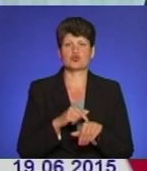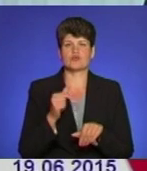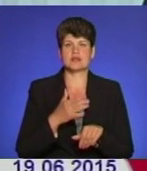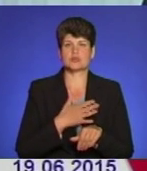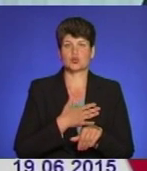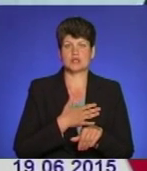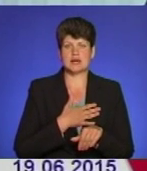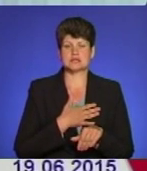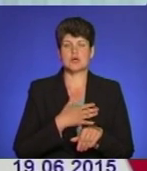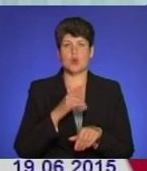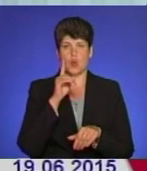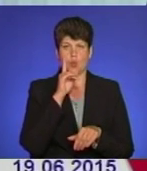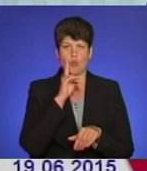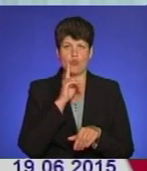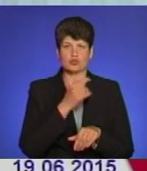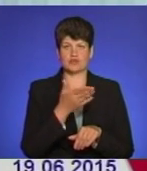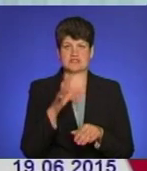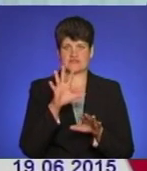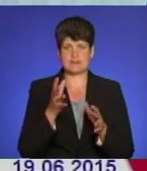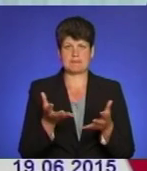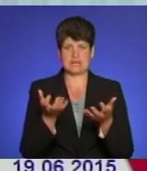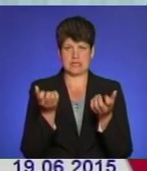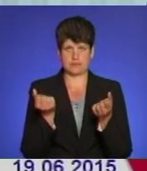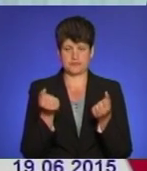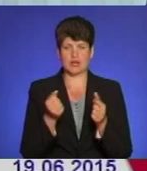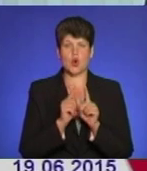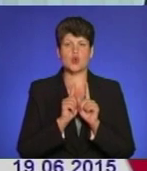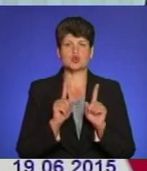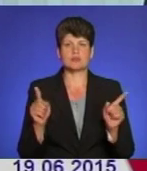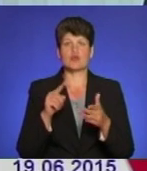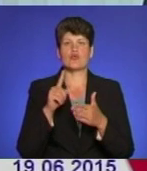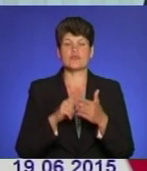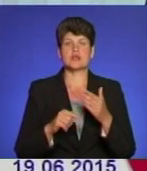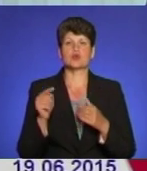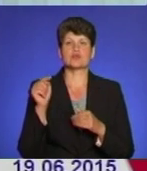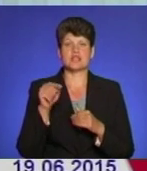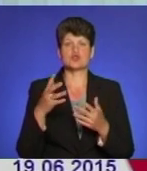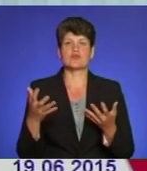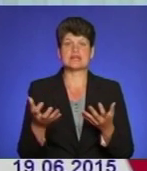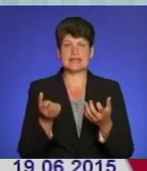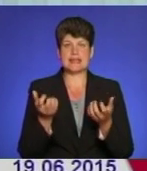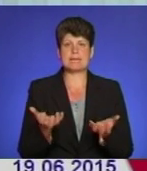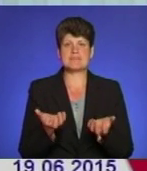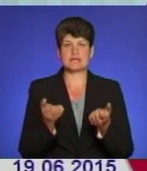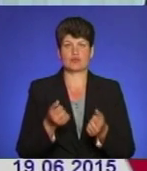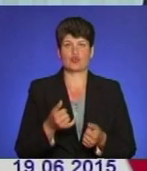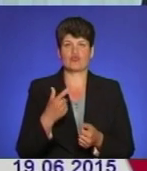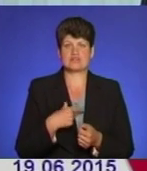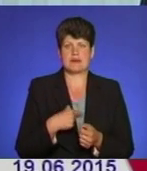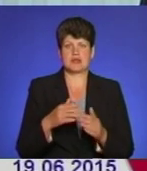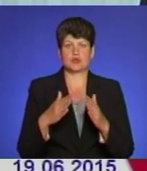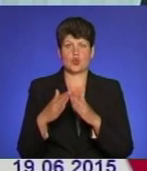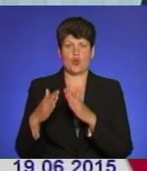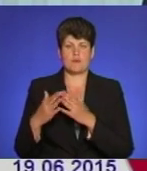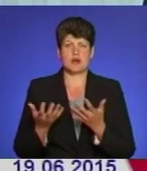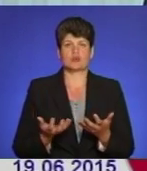нас комфортно і вас всі підтримують. Я особливо вірю в те, що ви знайдете підтримку в себе вдома,